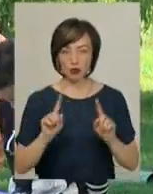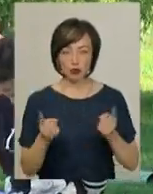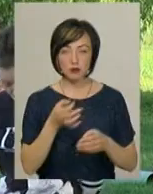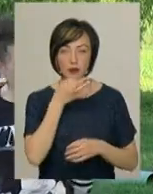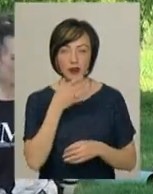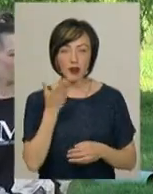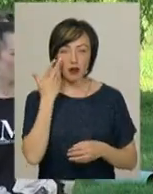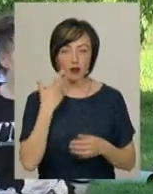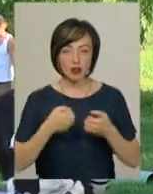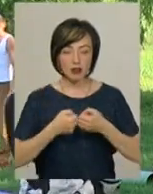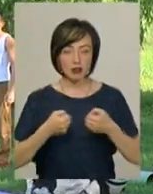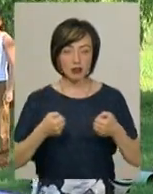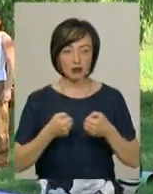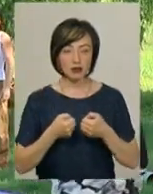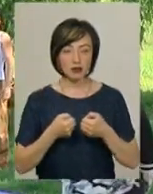любимо, коли тягнуться